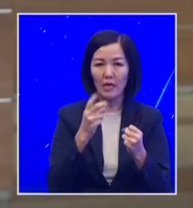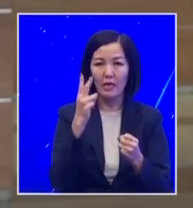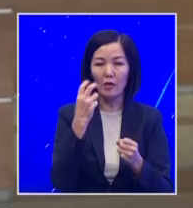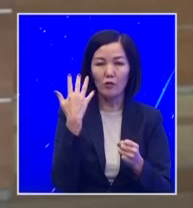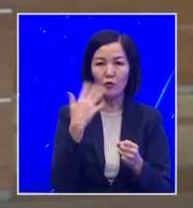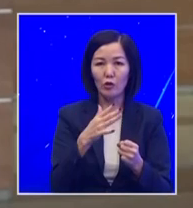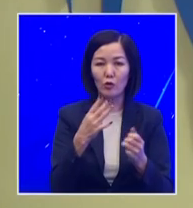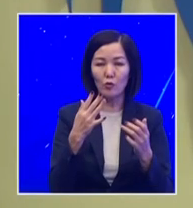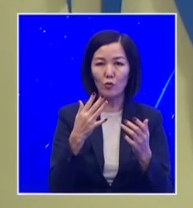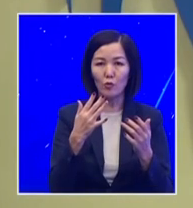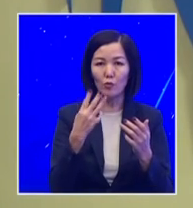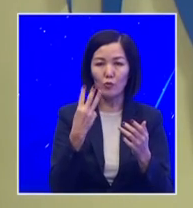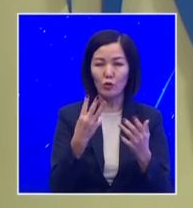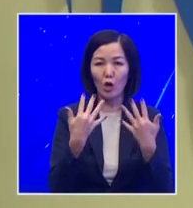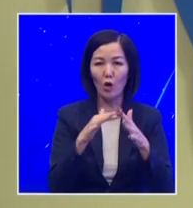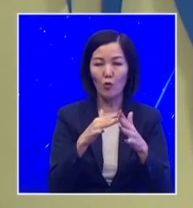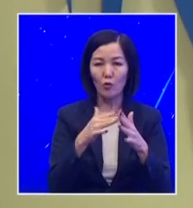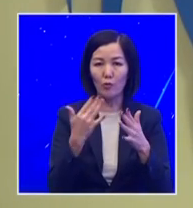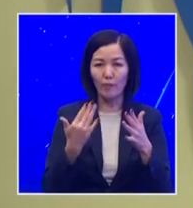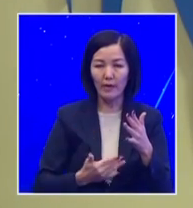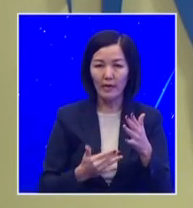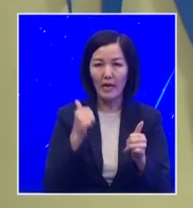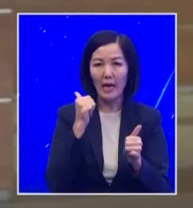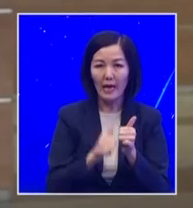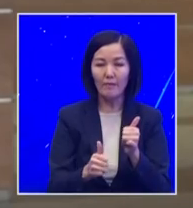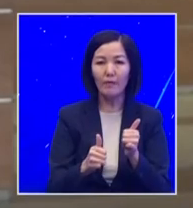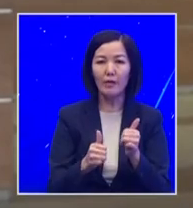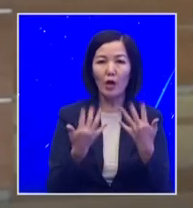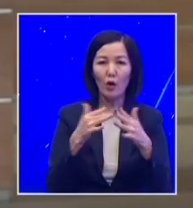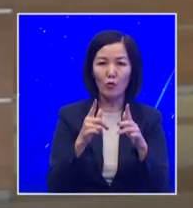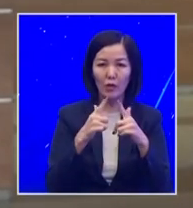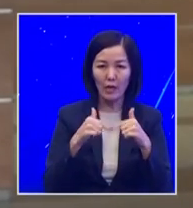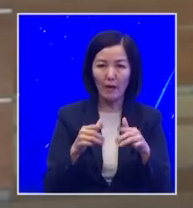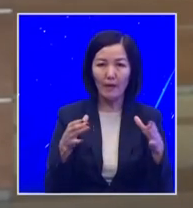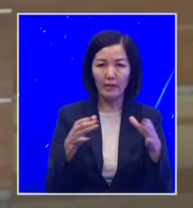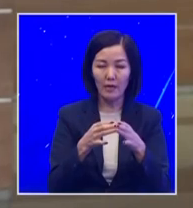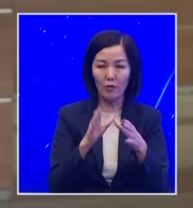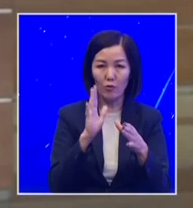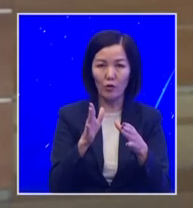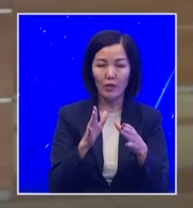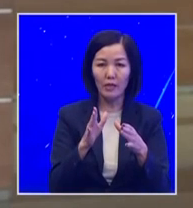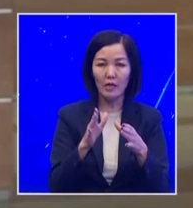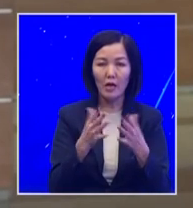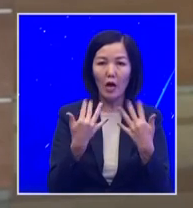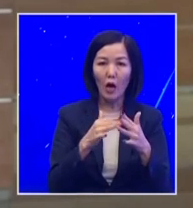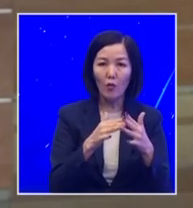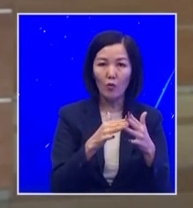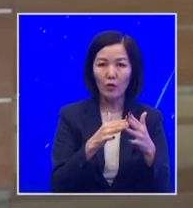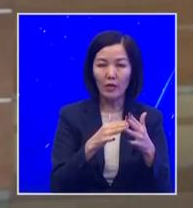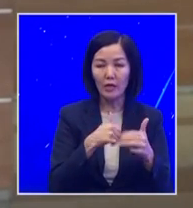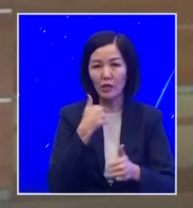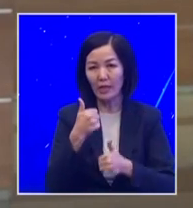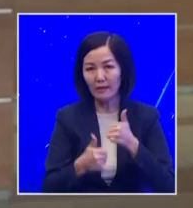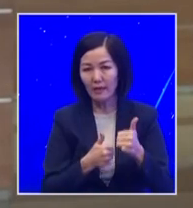253 ауылдық округ бар, бірақ ауылдық округпен ғана қоймай, әрбір ауылда командалар құрылады. Сонымен олар өзара ауылдық округ бойынша чемпионатта